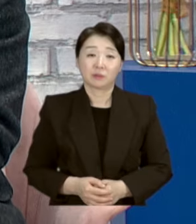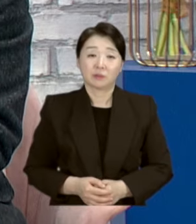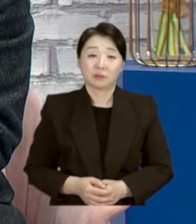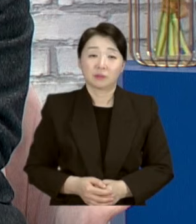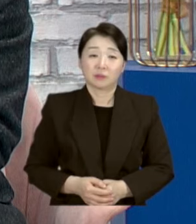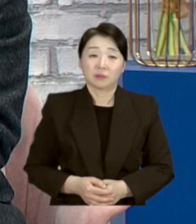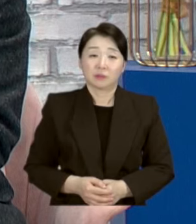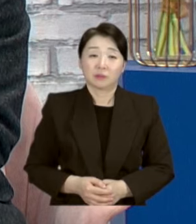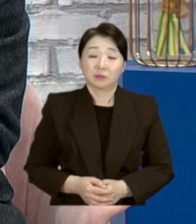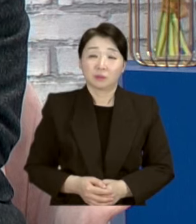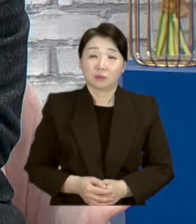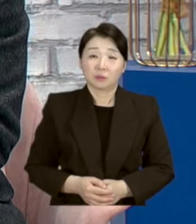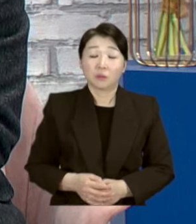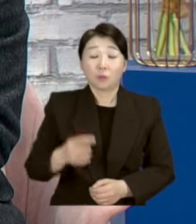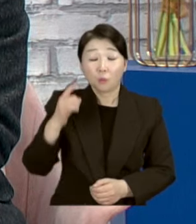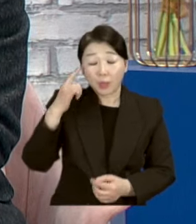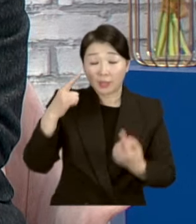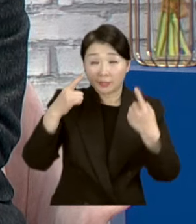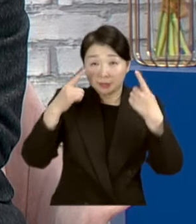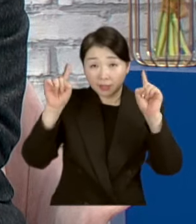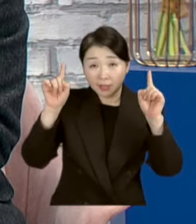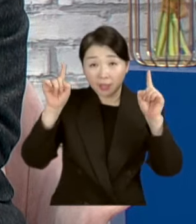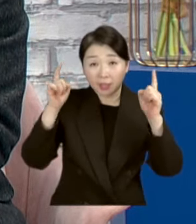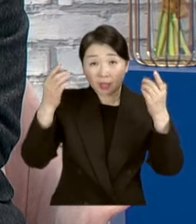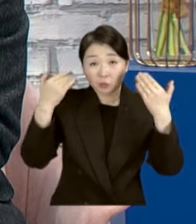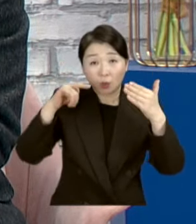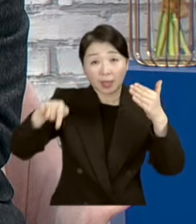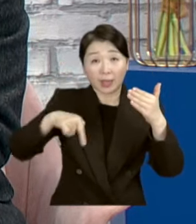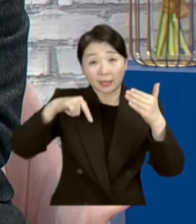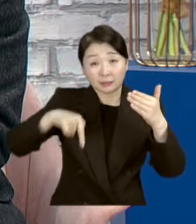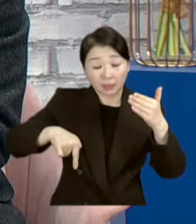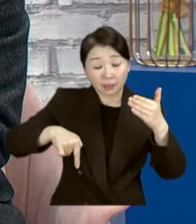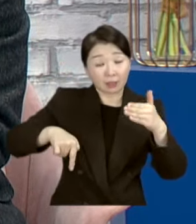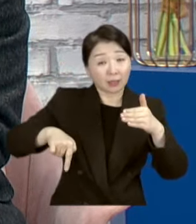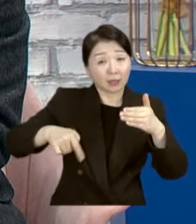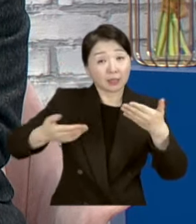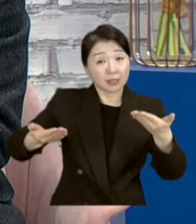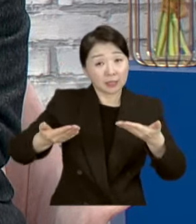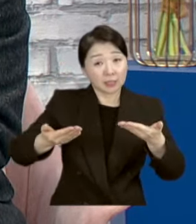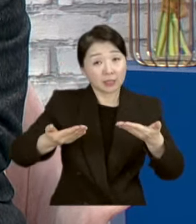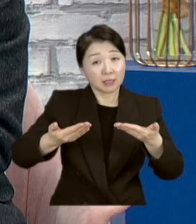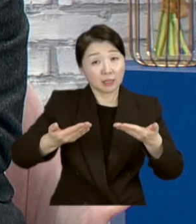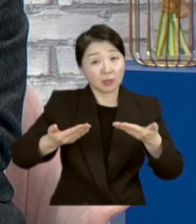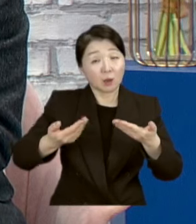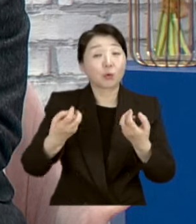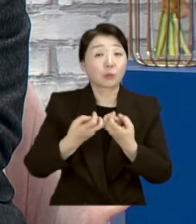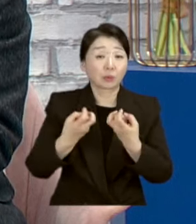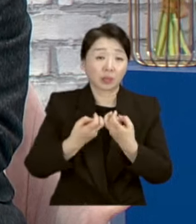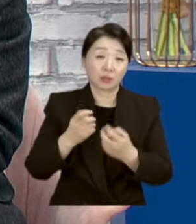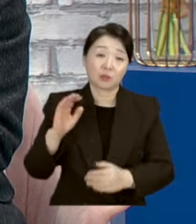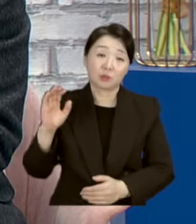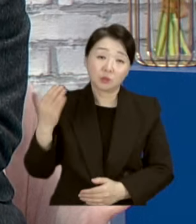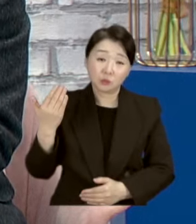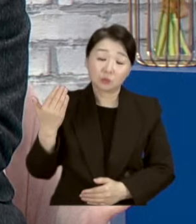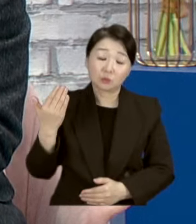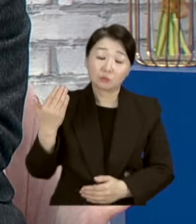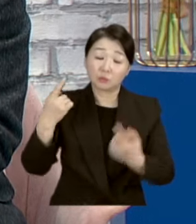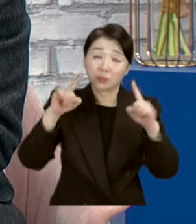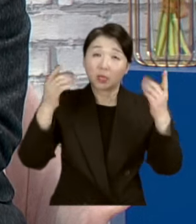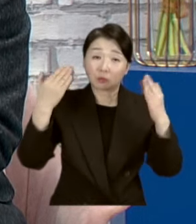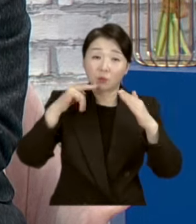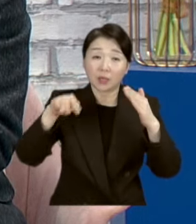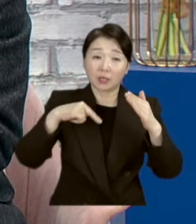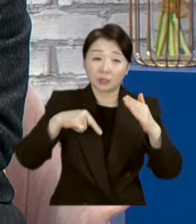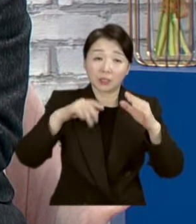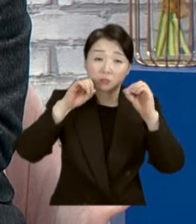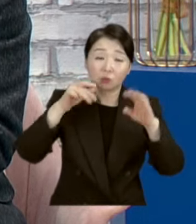야, 대단하다 거기. 캠퍼스 사역을 주로 많이 하신다면서요? 네. 어. 그건 어떻게 해요? 캠퍼스. 어떻게 하세요? 요새 캠퍼스에서